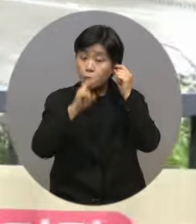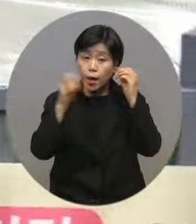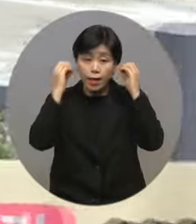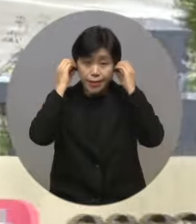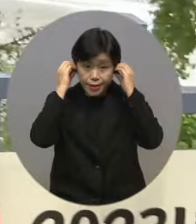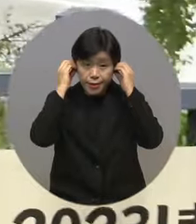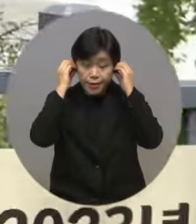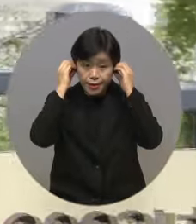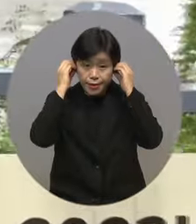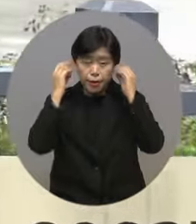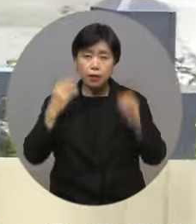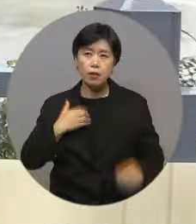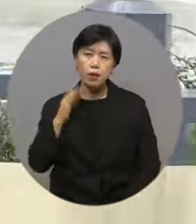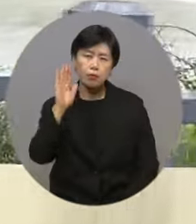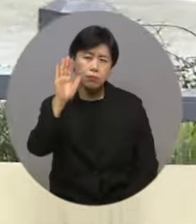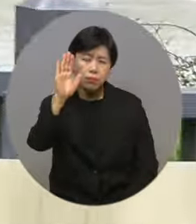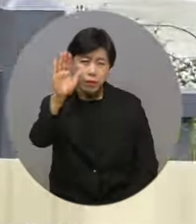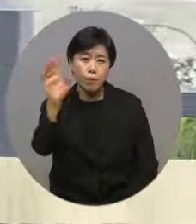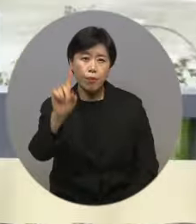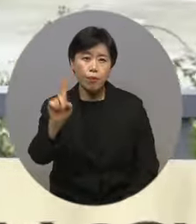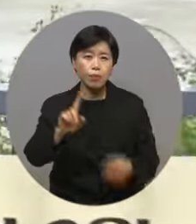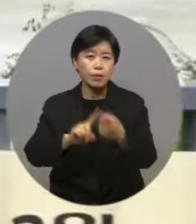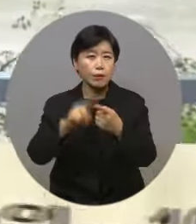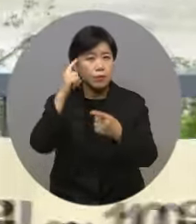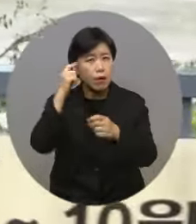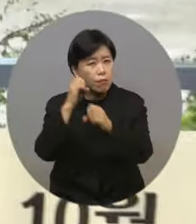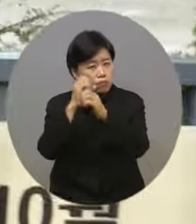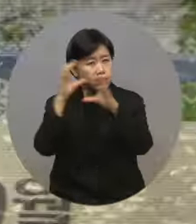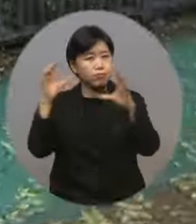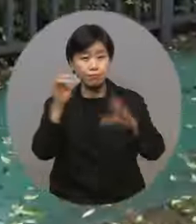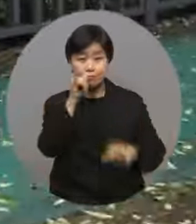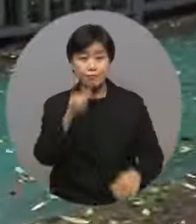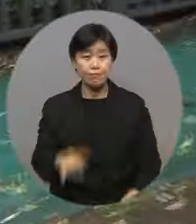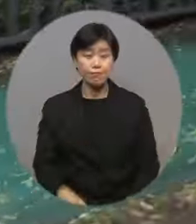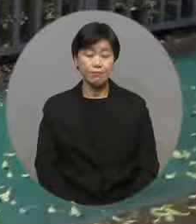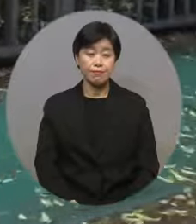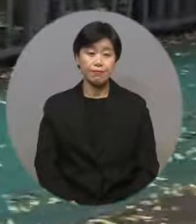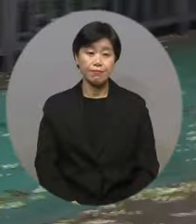저의 미래에 대한 생각을 자주 하는 것 같아요.